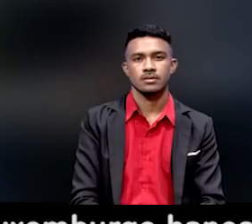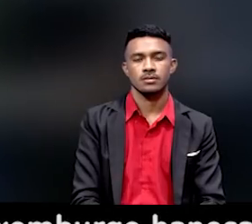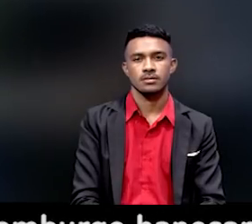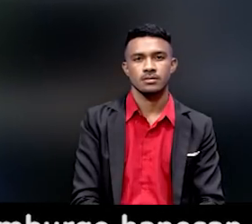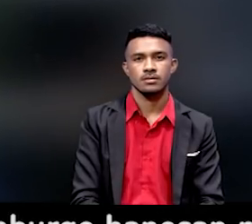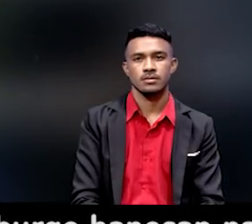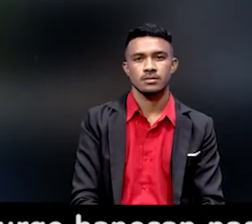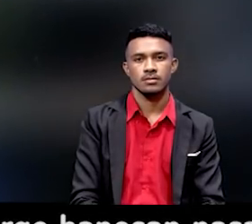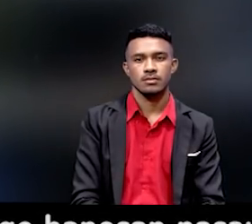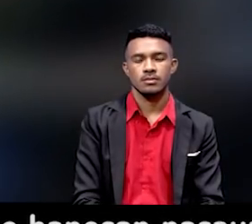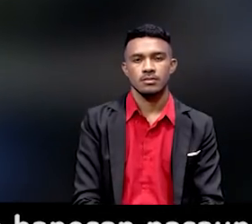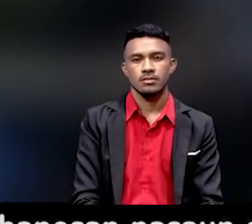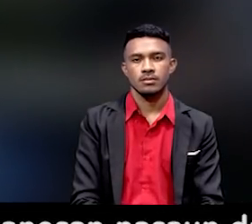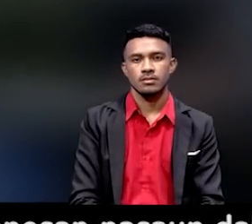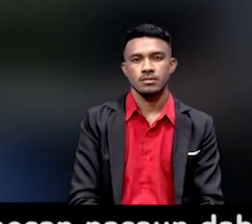a un